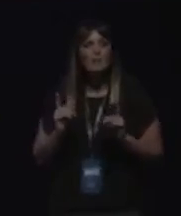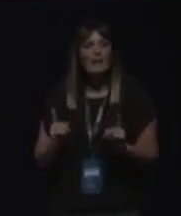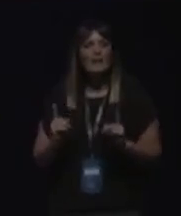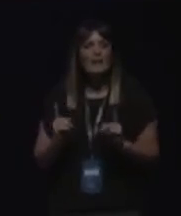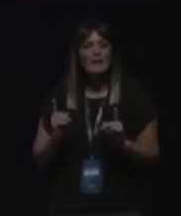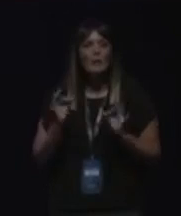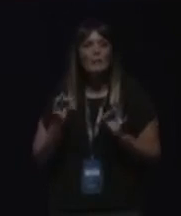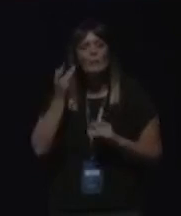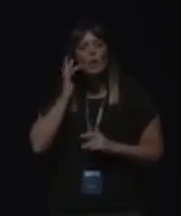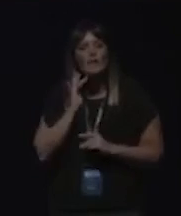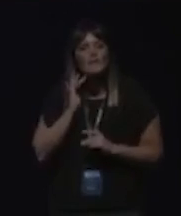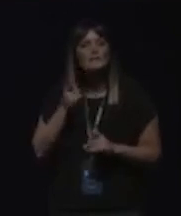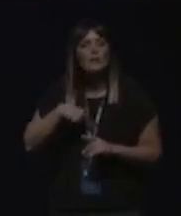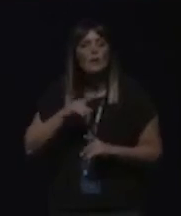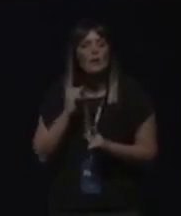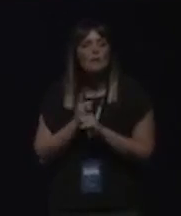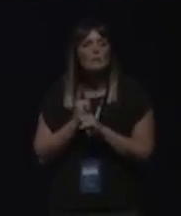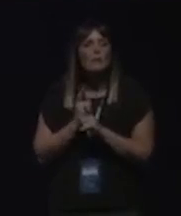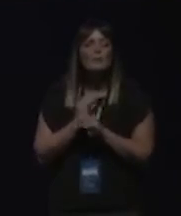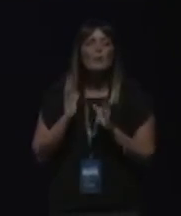rischio, bisogna aprire